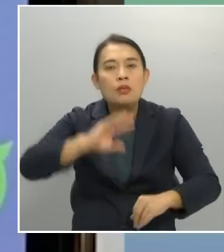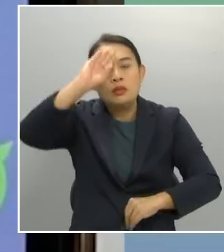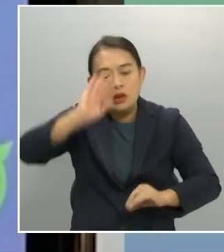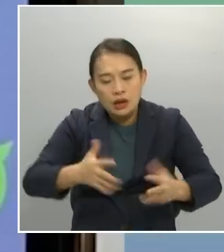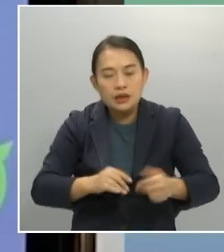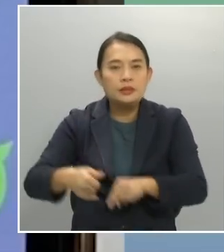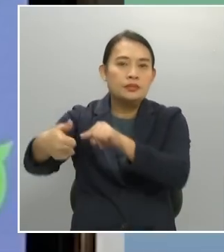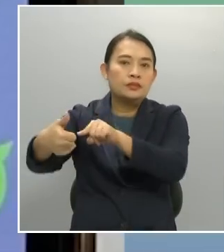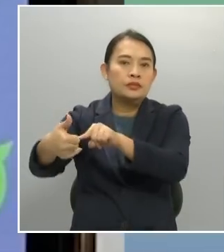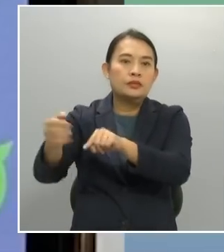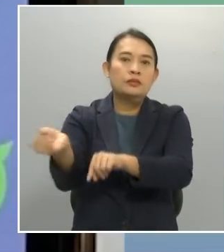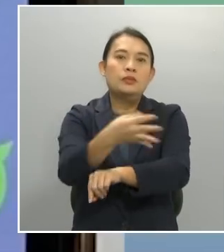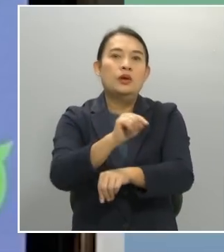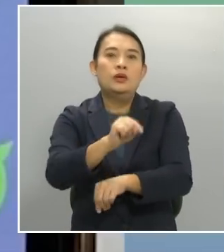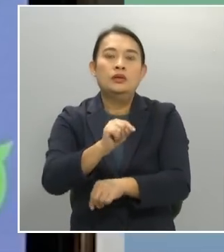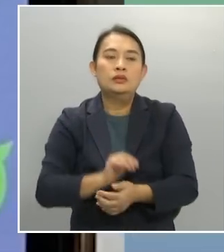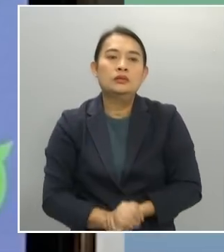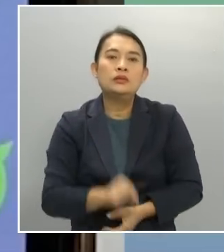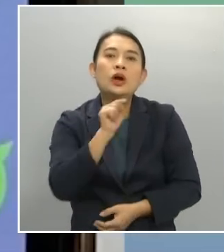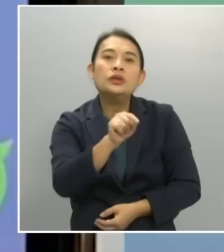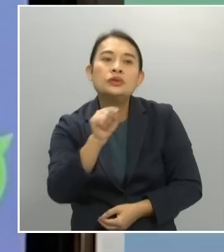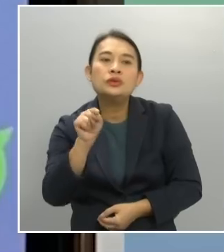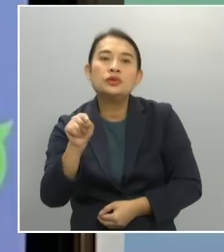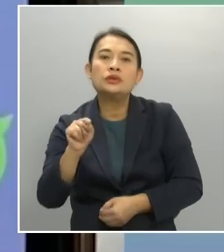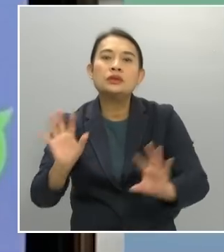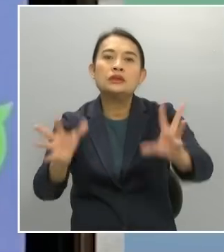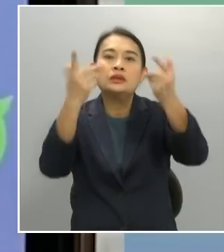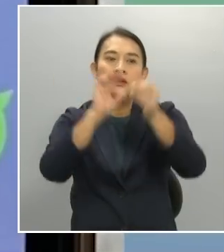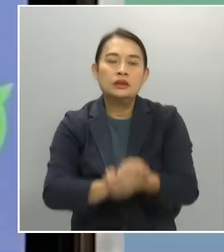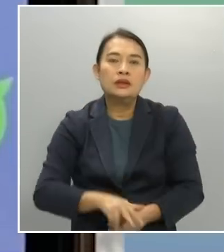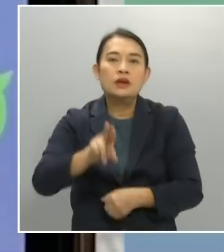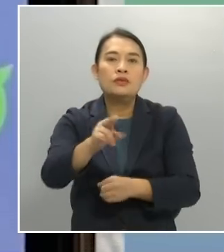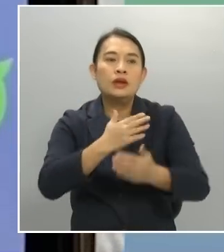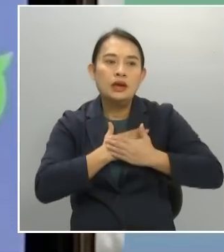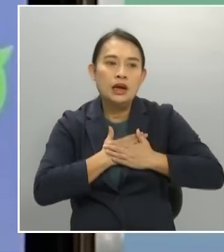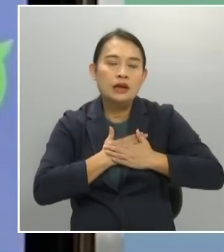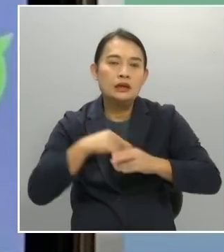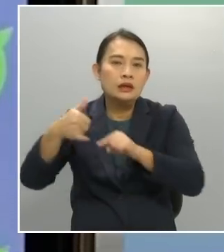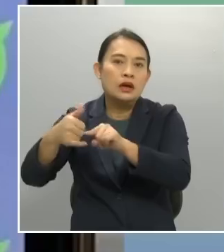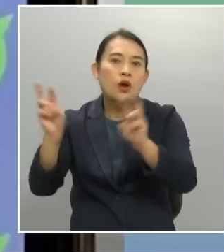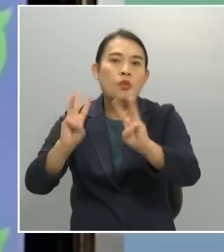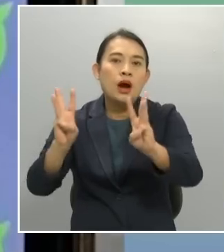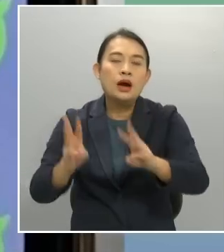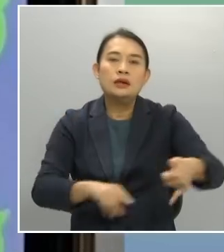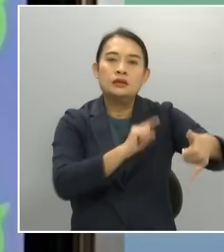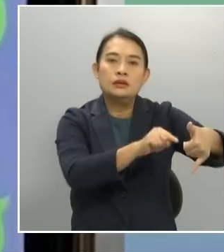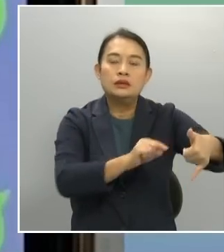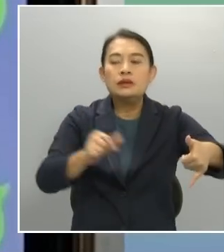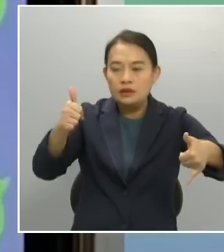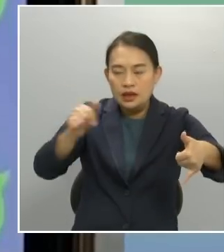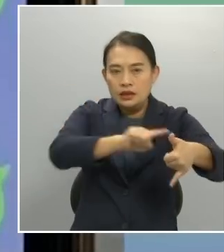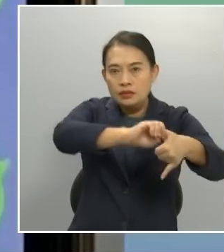ชายก็บอกให้ผัวจุดๆๆถึงจะหายมีรักผัวบ้างแล้วฟังหญิงที่เขาบอกเจ้าผัว